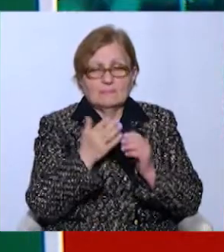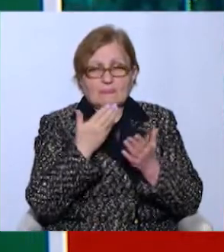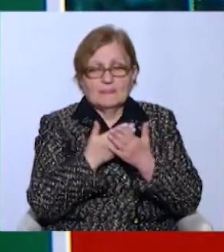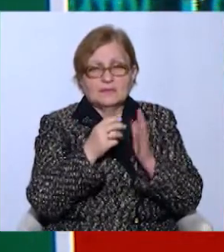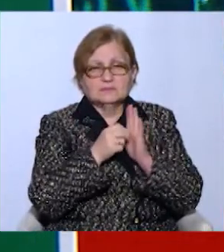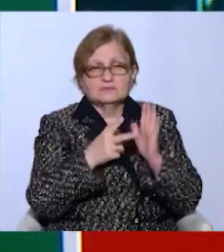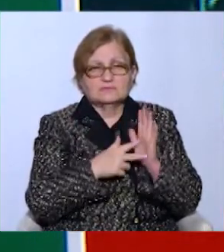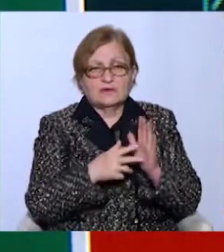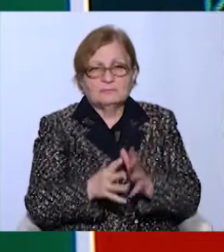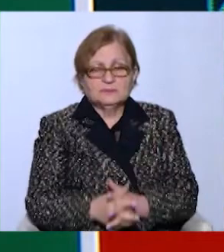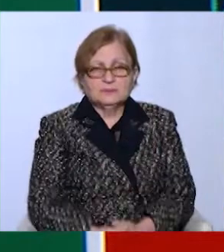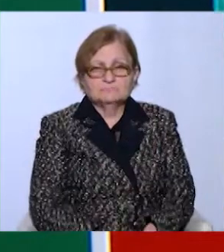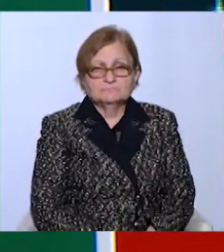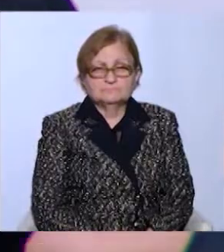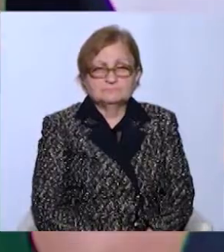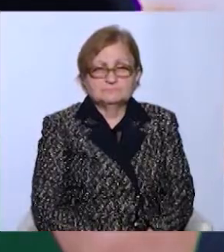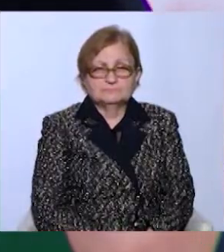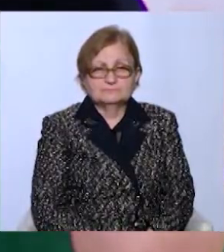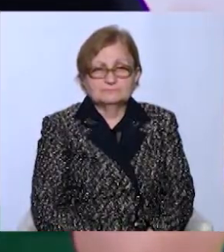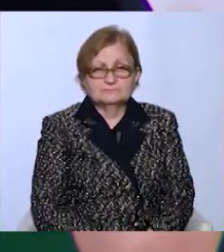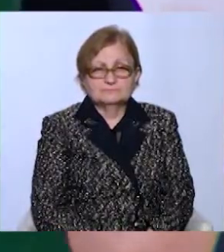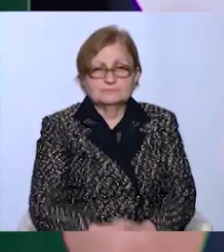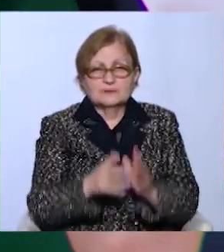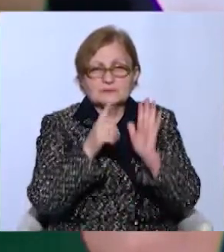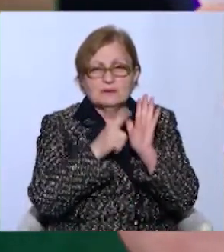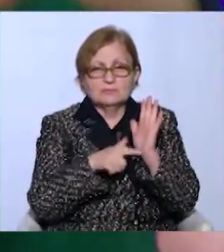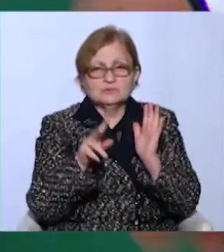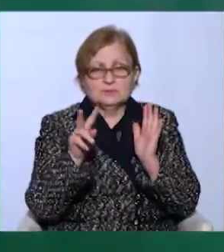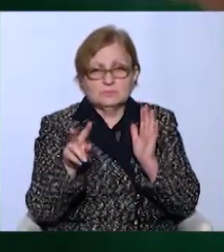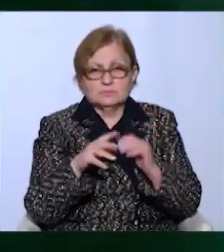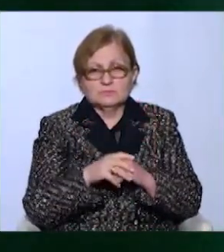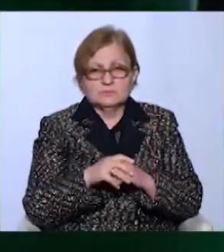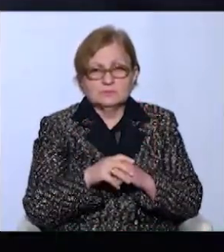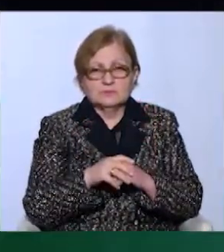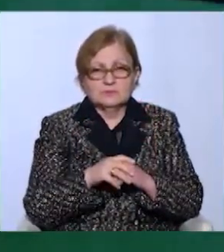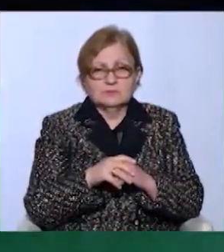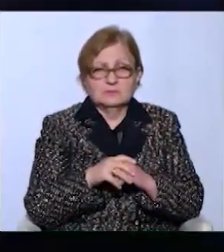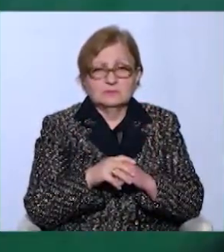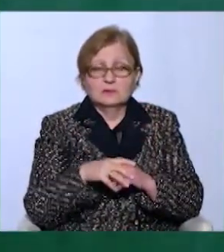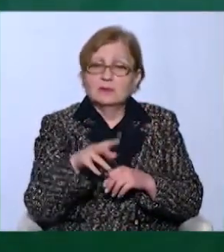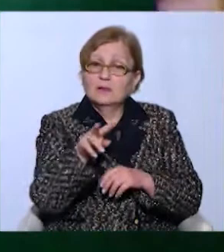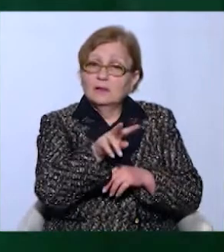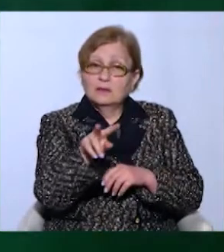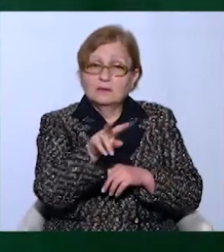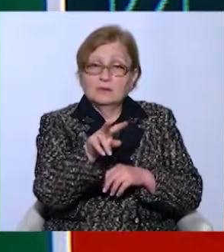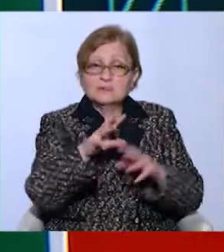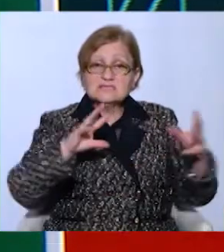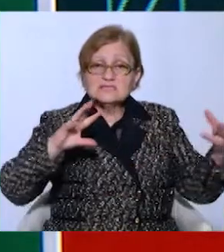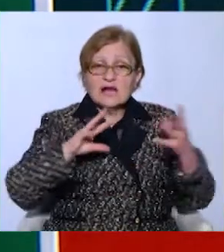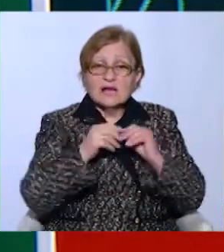18 და 72. აი ამ ორი რიცხვის